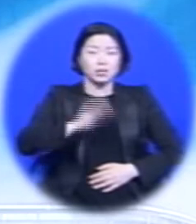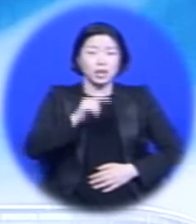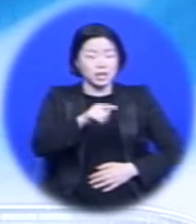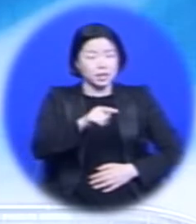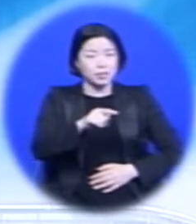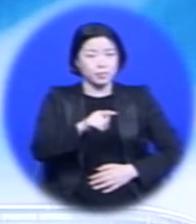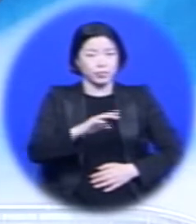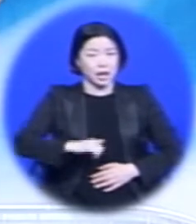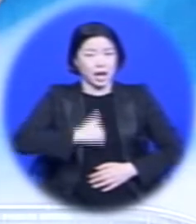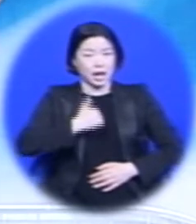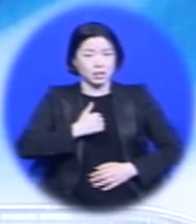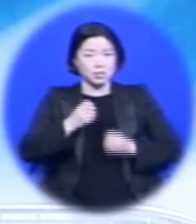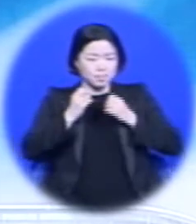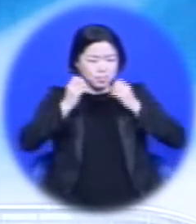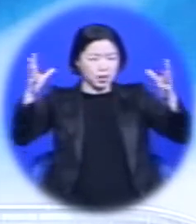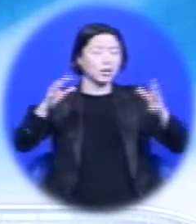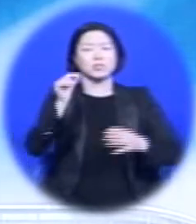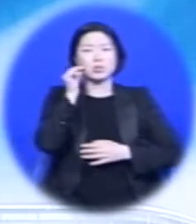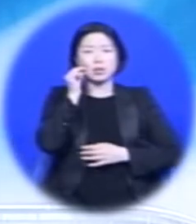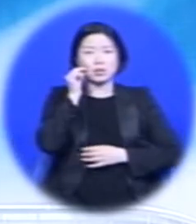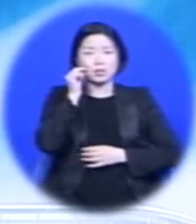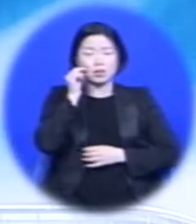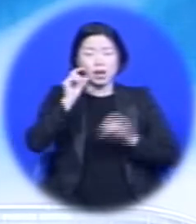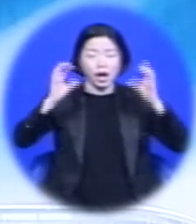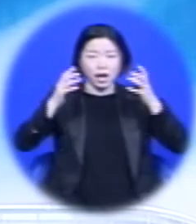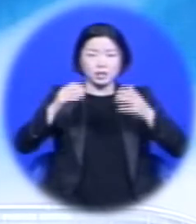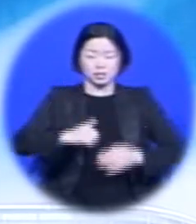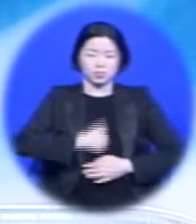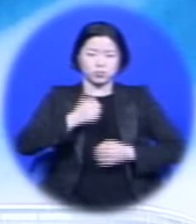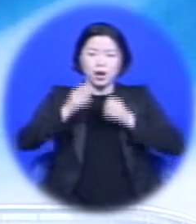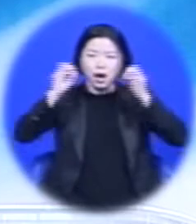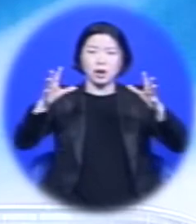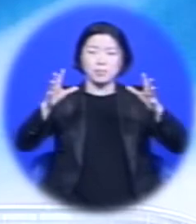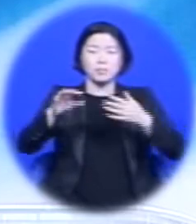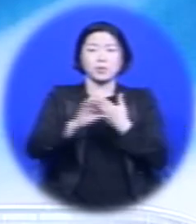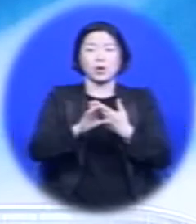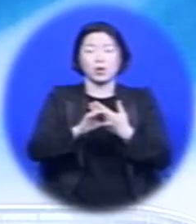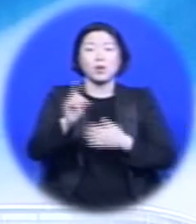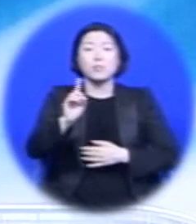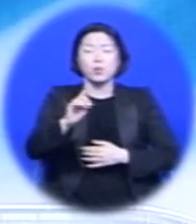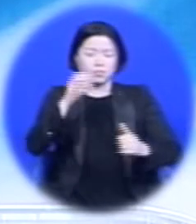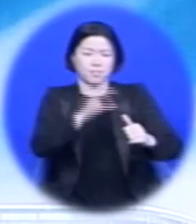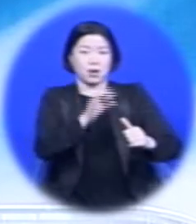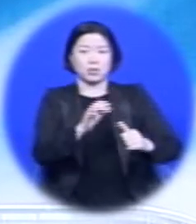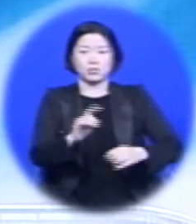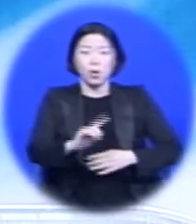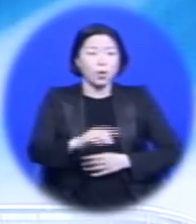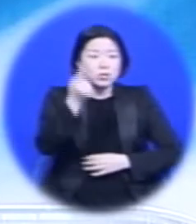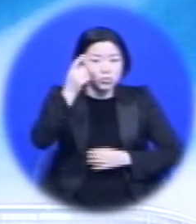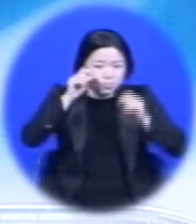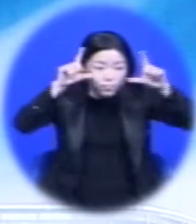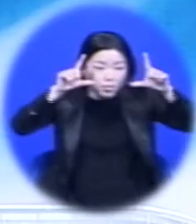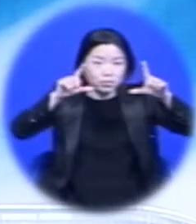이걸 표출을 할 수가 없습니다. 아이들이 분노를 표출하면 야단 맞습니다. 어디 눈을 또